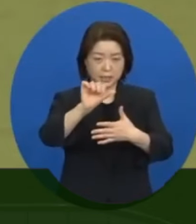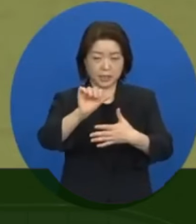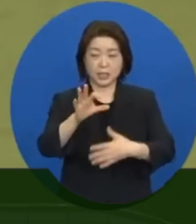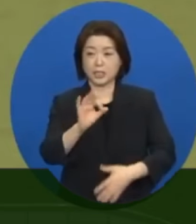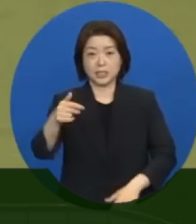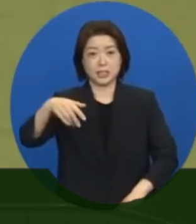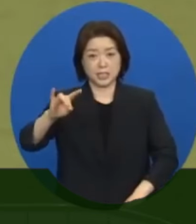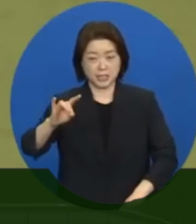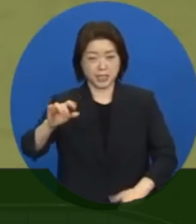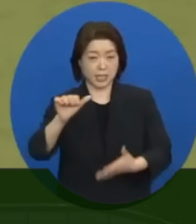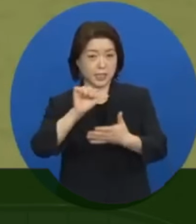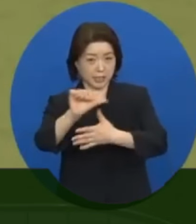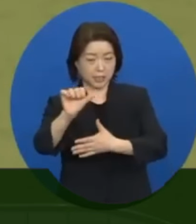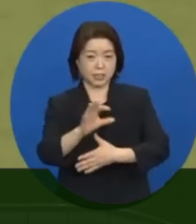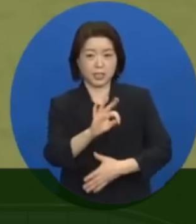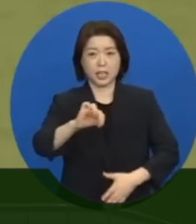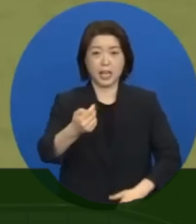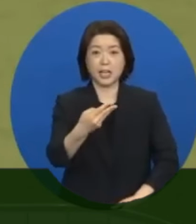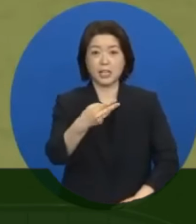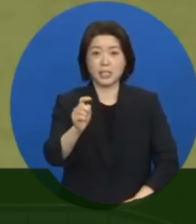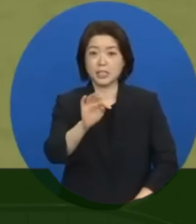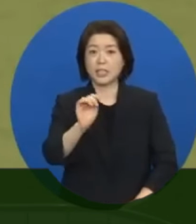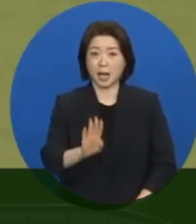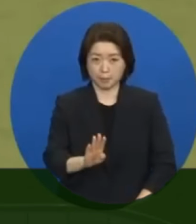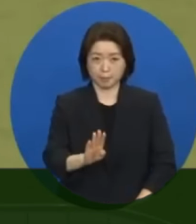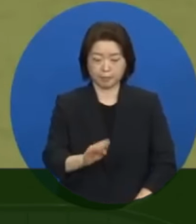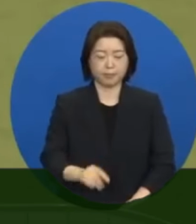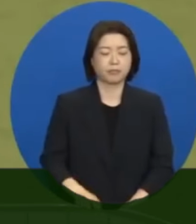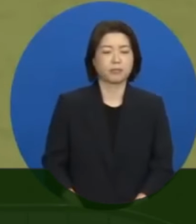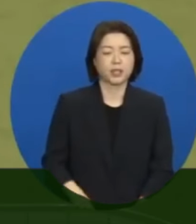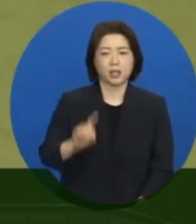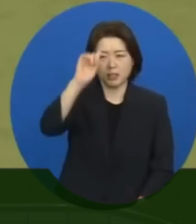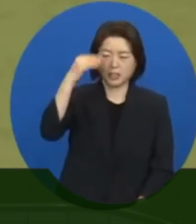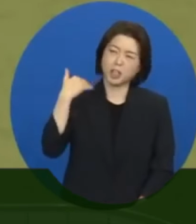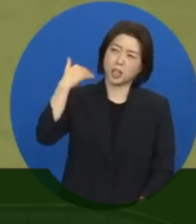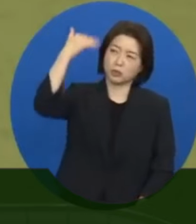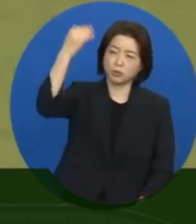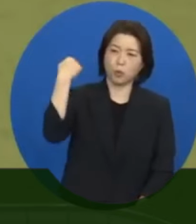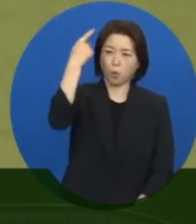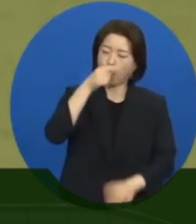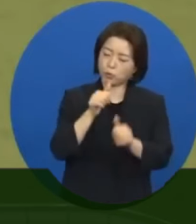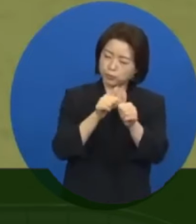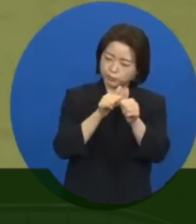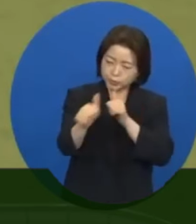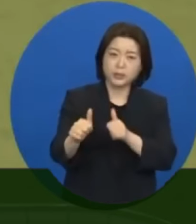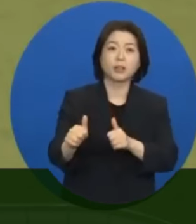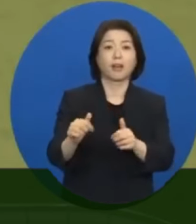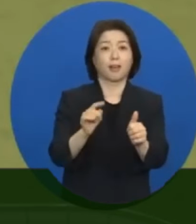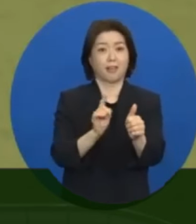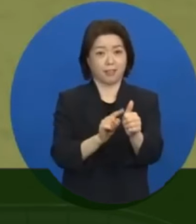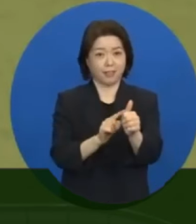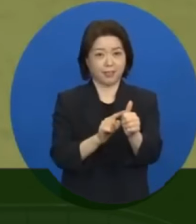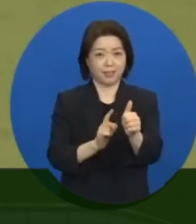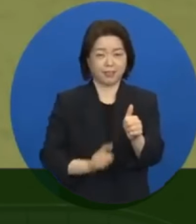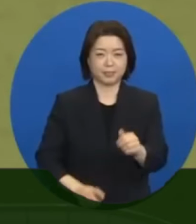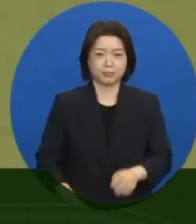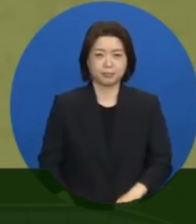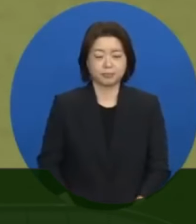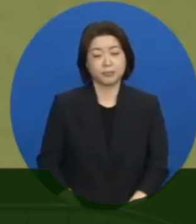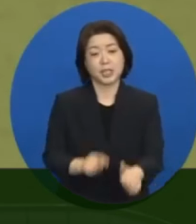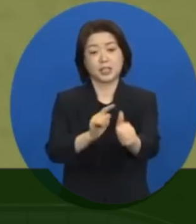첫째 엘리이 딱 섰습니다 엘은 키가 컸고 굉장히 잘생긴 아들이었습니다